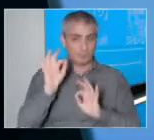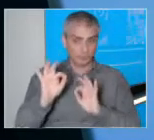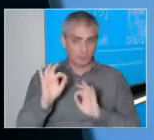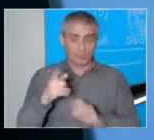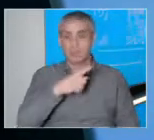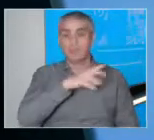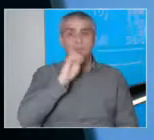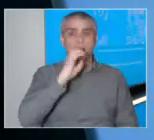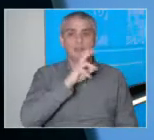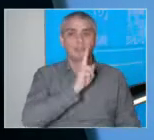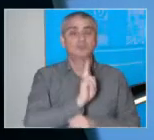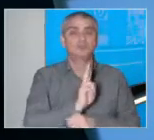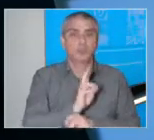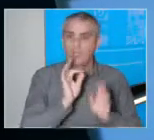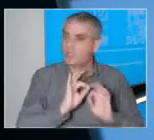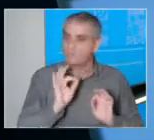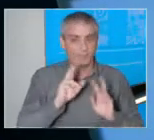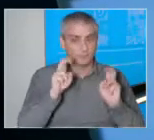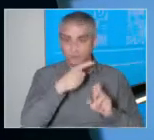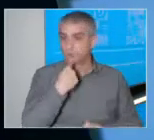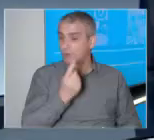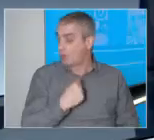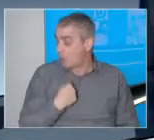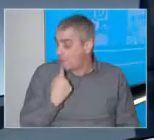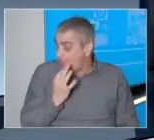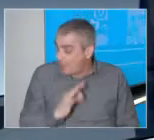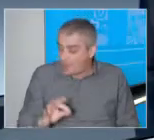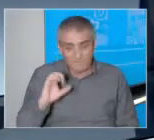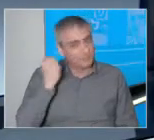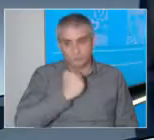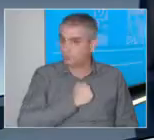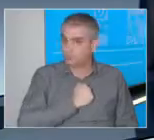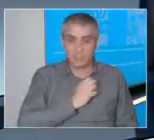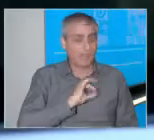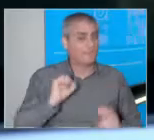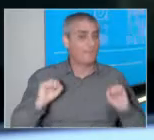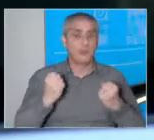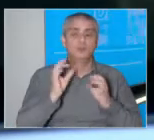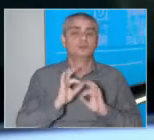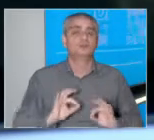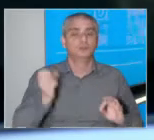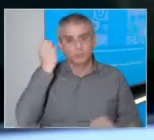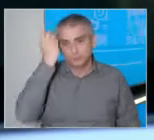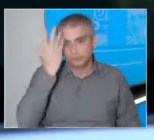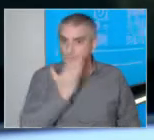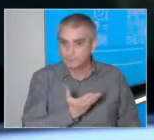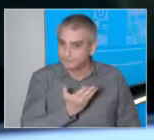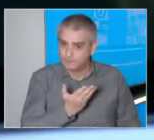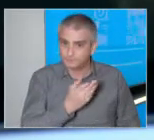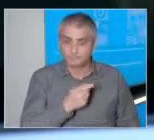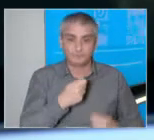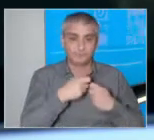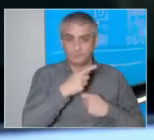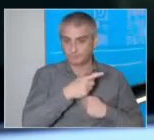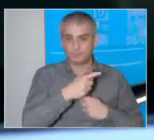מתן כהנא שיקר היום במצח נחושה. אף אחד מהציטוטים שהוא ייחס לא נאמר על ידי אף רב מהציונות הדתית, ואף פעיל מהציונות הדתית. פשוט דברי הבל. החברים